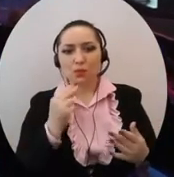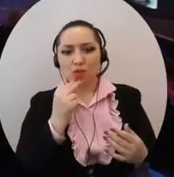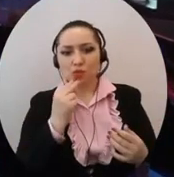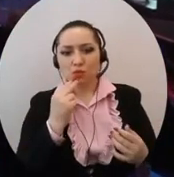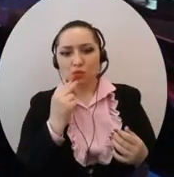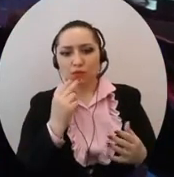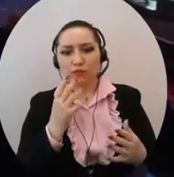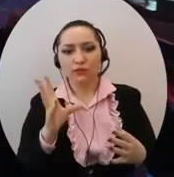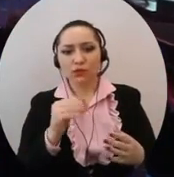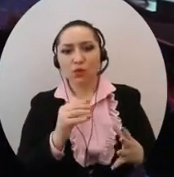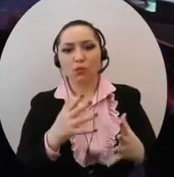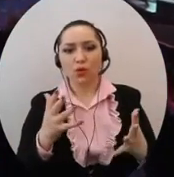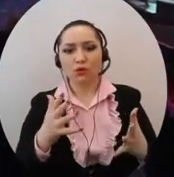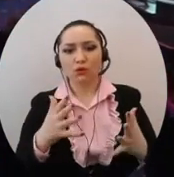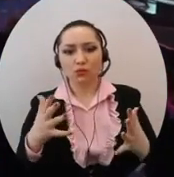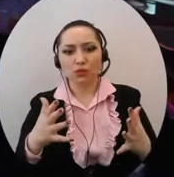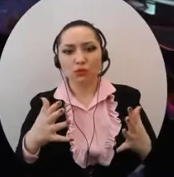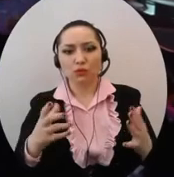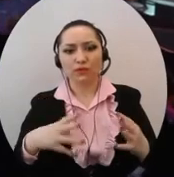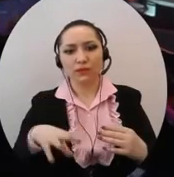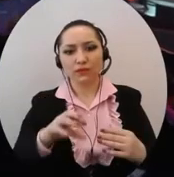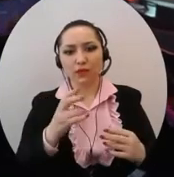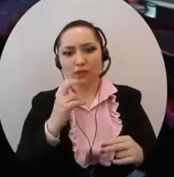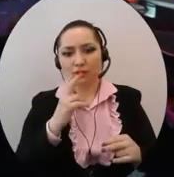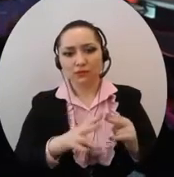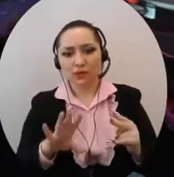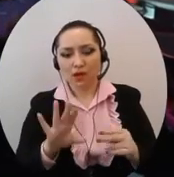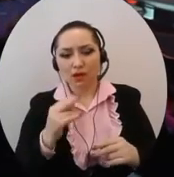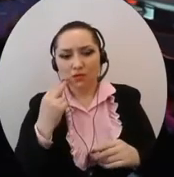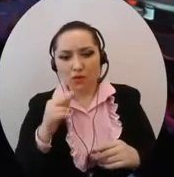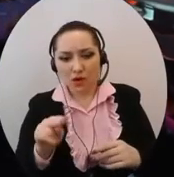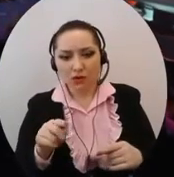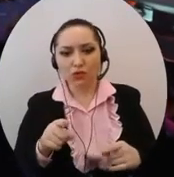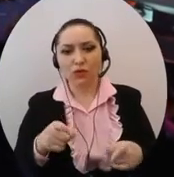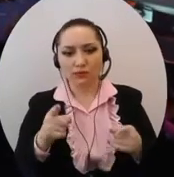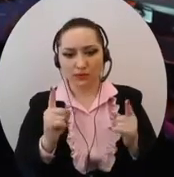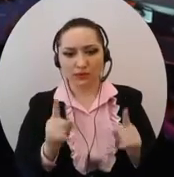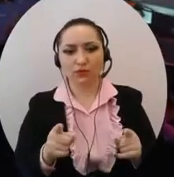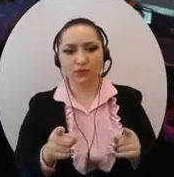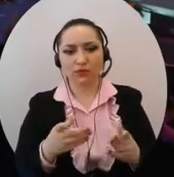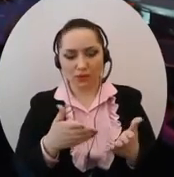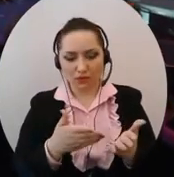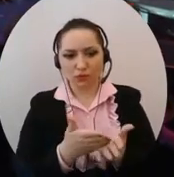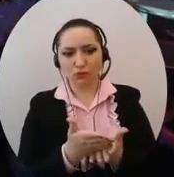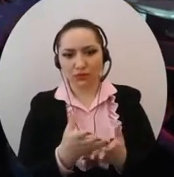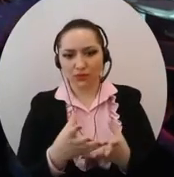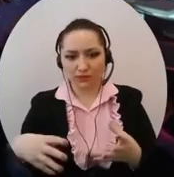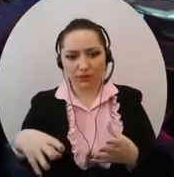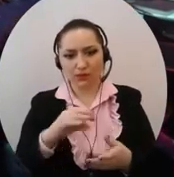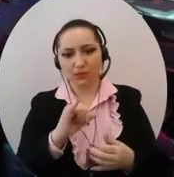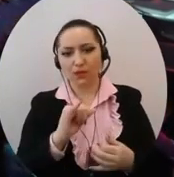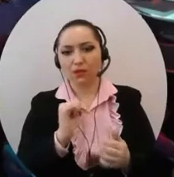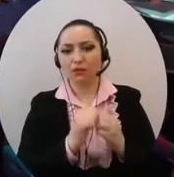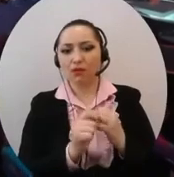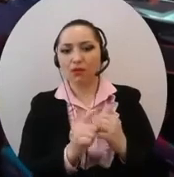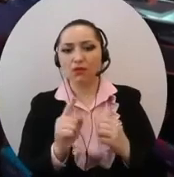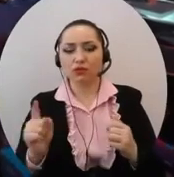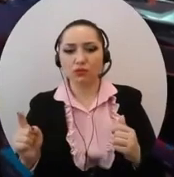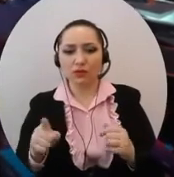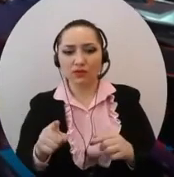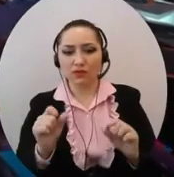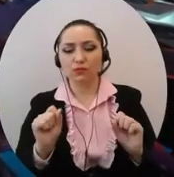больше, все при этом не теряют в качестве, что они действительно доступны всем и каждому. И мы можем баловать